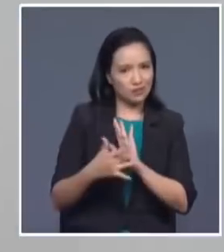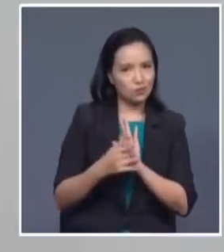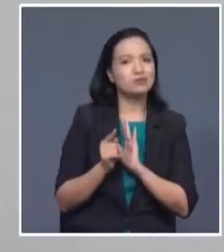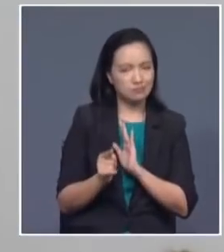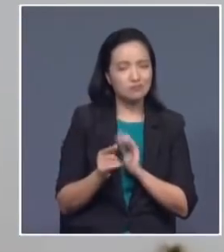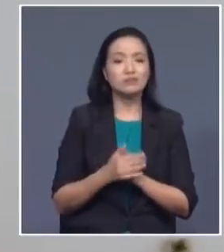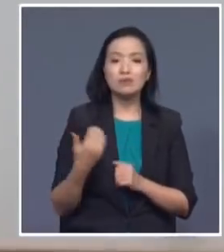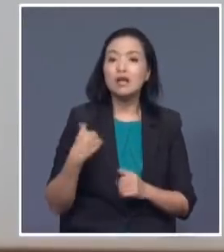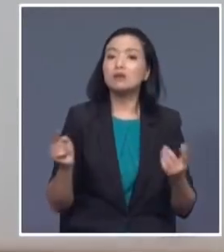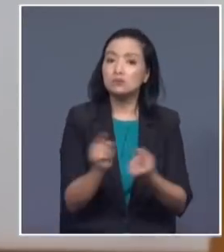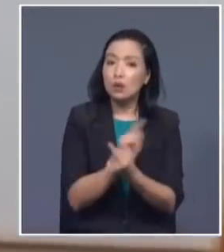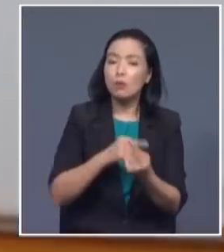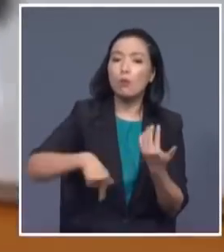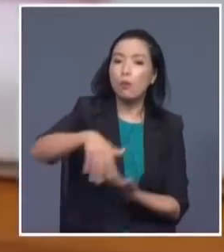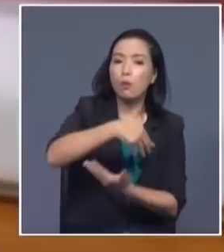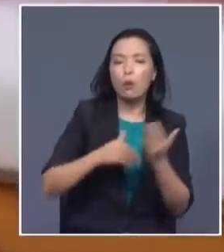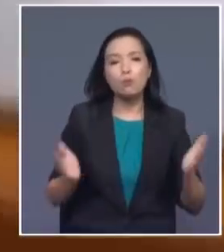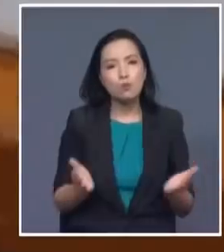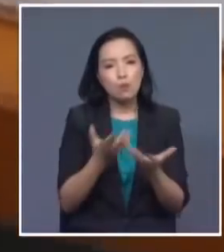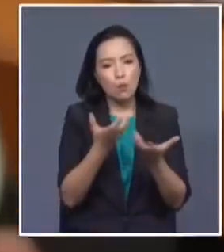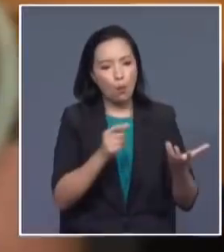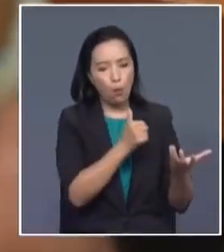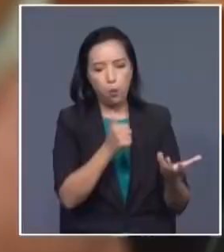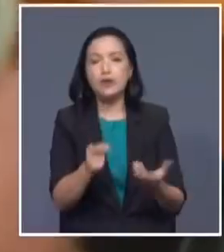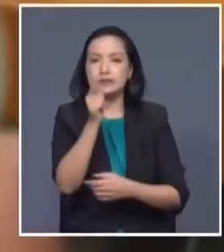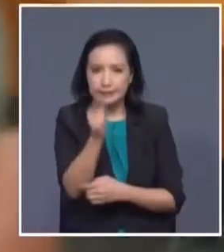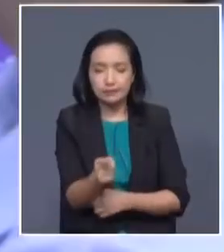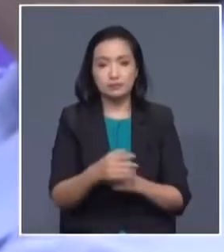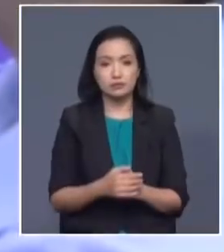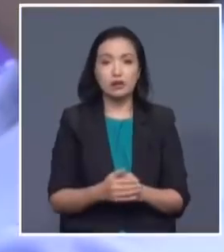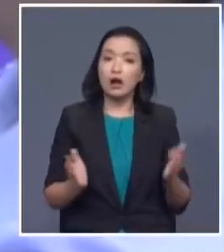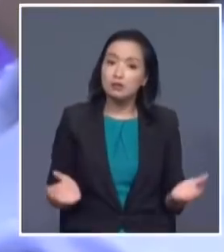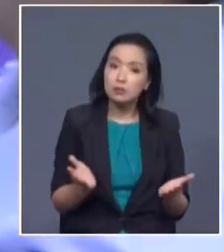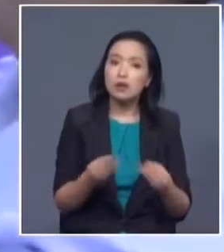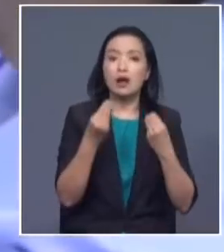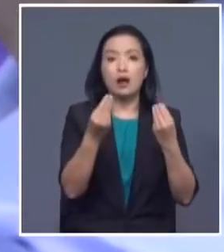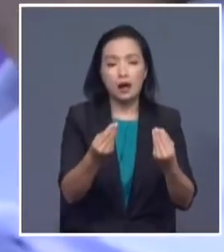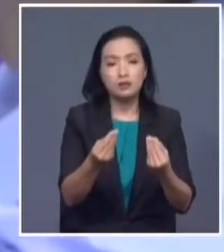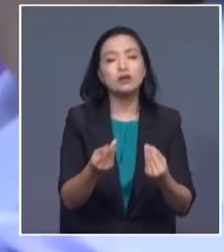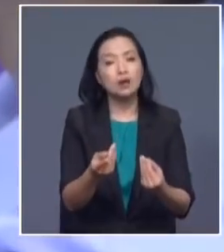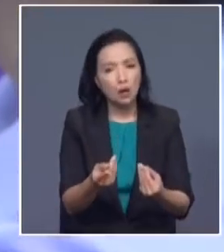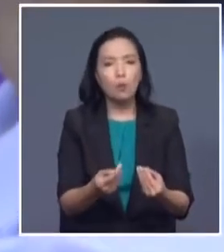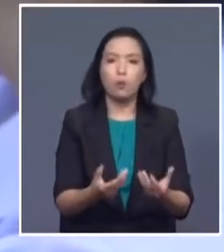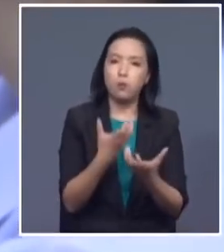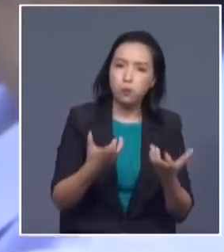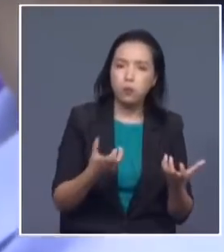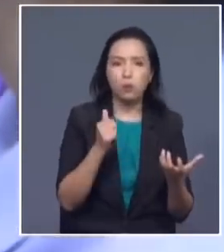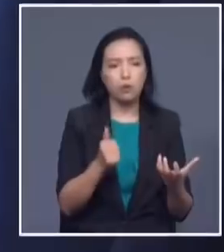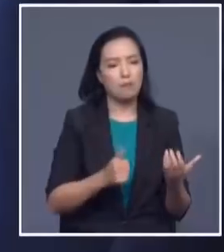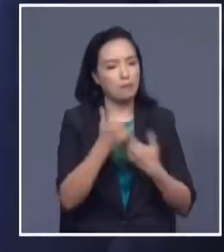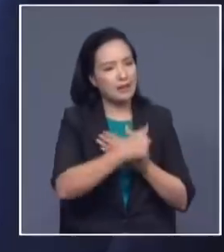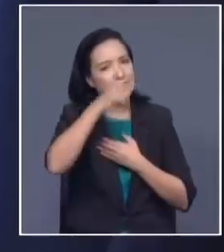ก็จะเกิดเป็นสังคมที่ขับเคลื่อนในนวัตกรรมที่แท้จริงอย่างไรก็ตามการสนับสนุนให้ระบบนวัตกรรมของประเทศสมบูรณ์มากยิ่งขึ้น